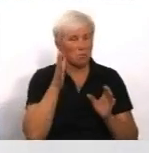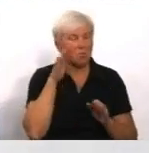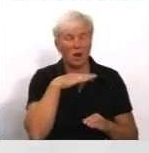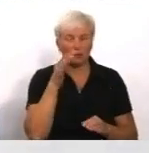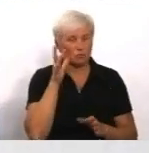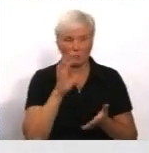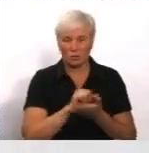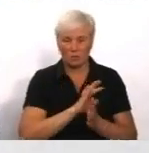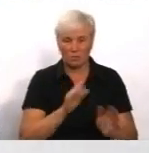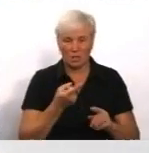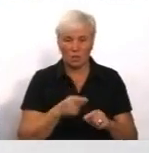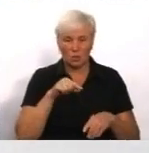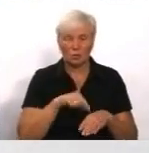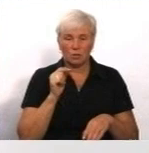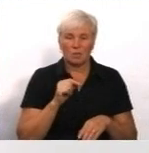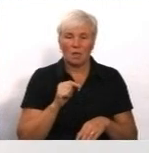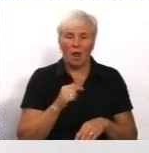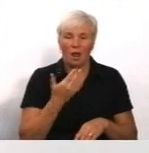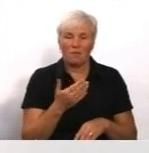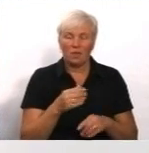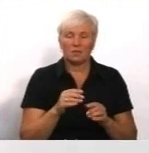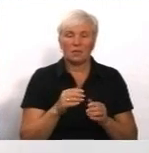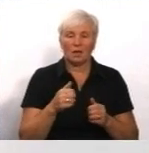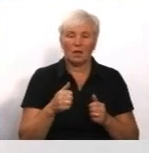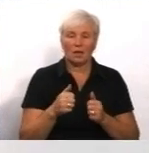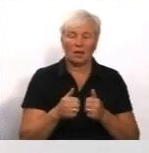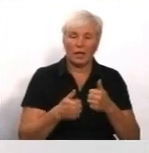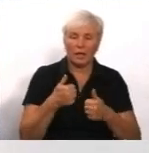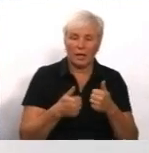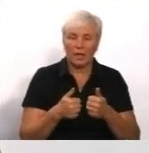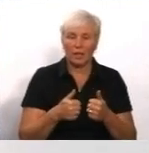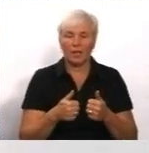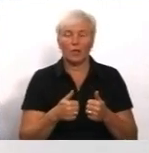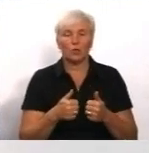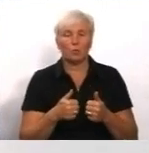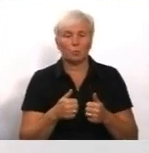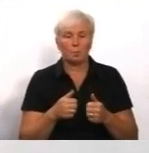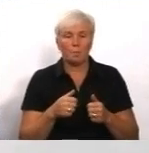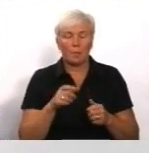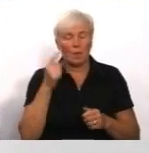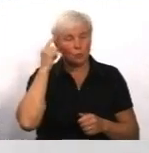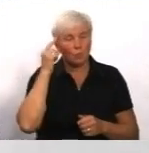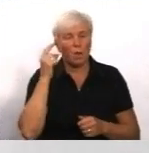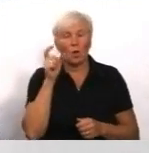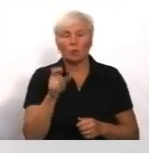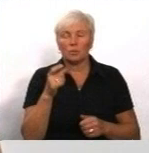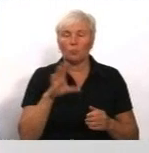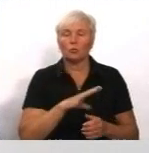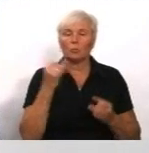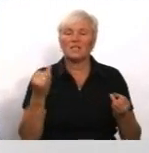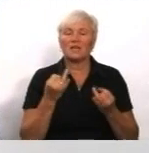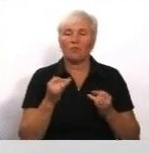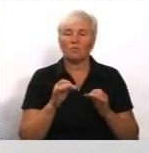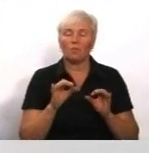займають, які стосуються і освіти, і ваших рейдів, і різних досліджень. Я думаю, що громадянам і громадянкам було б дуже цікаво познайомитися з цими